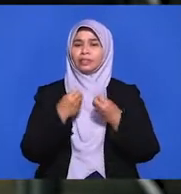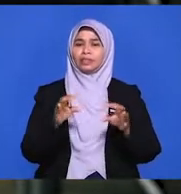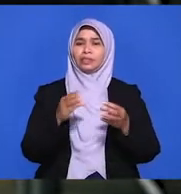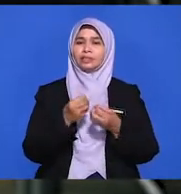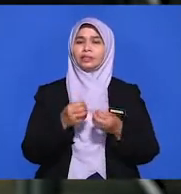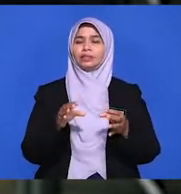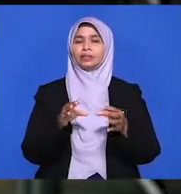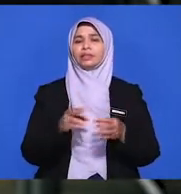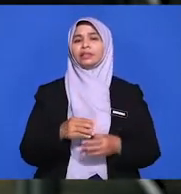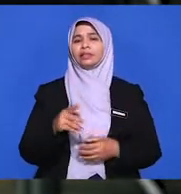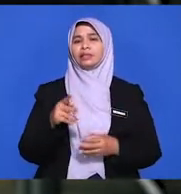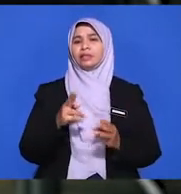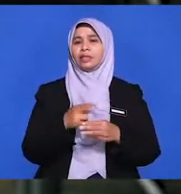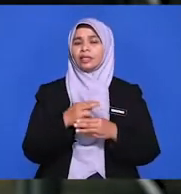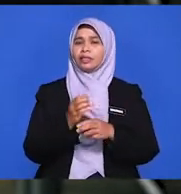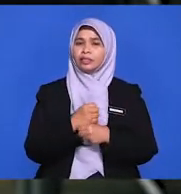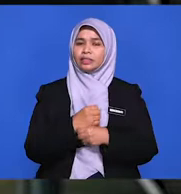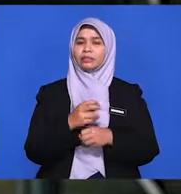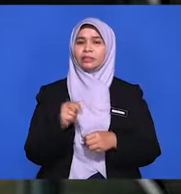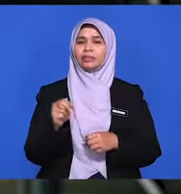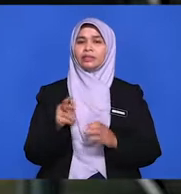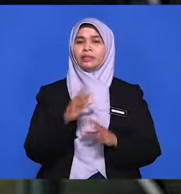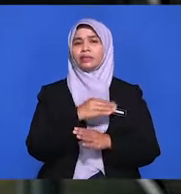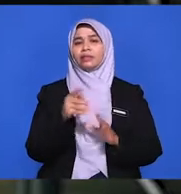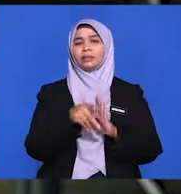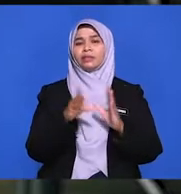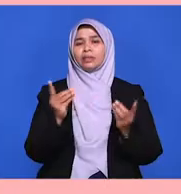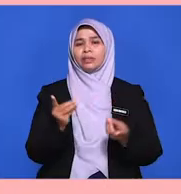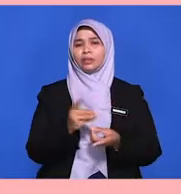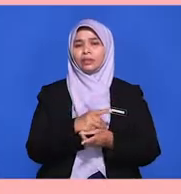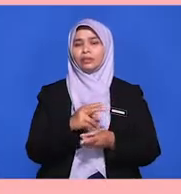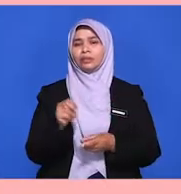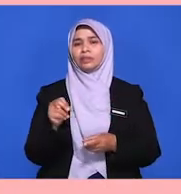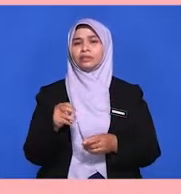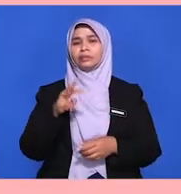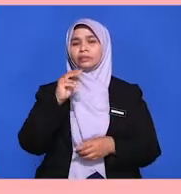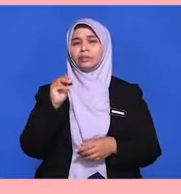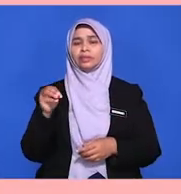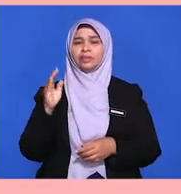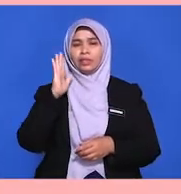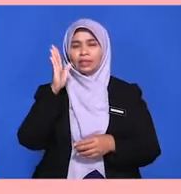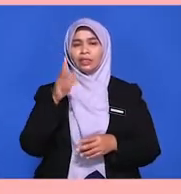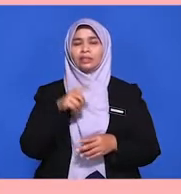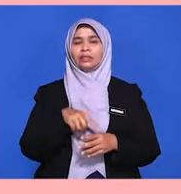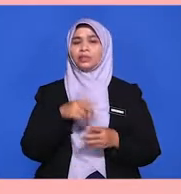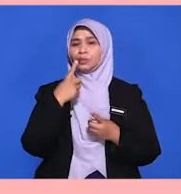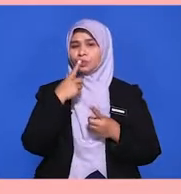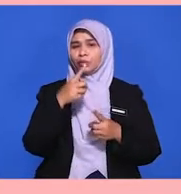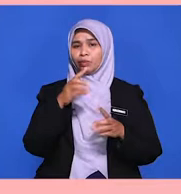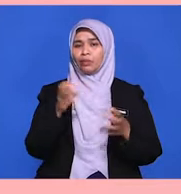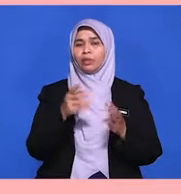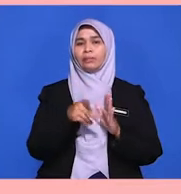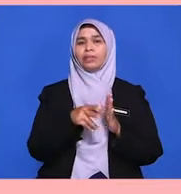ciptaan dan pendokumentasian, murid-murid akan diminta membuat persembahan